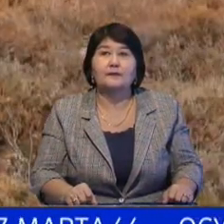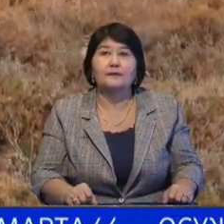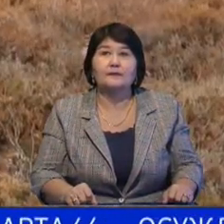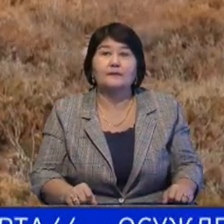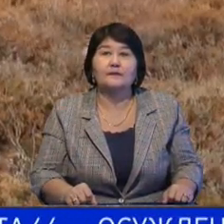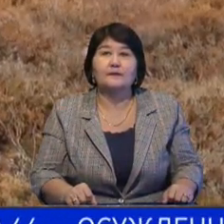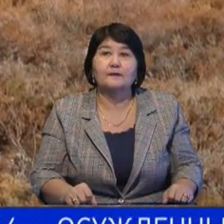телеканал